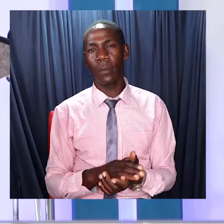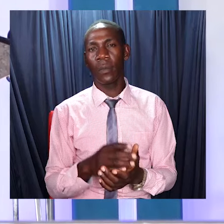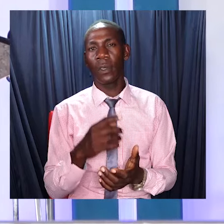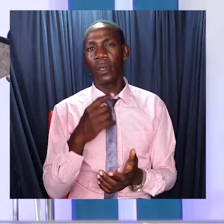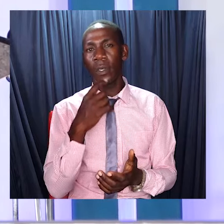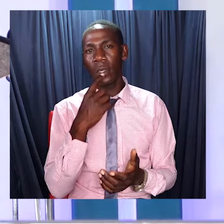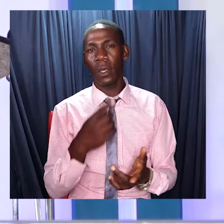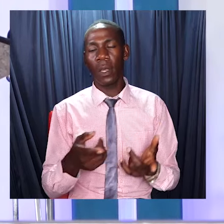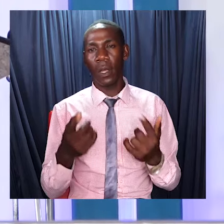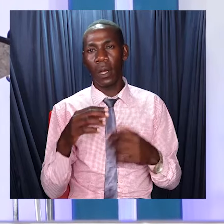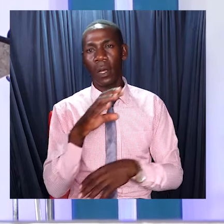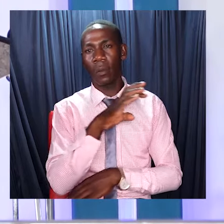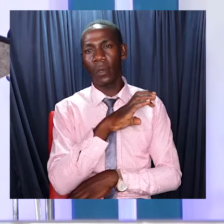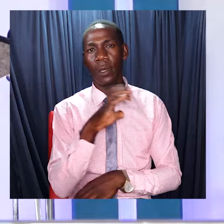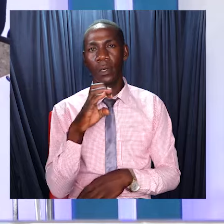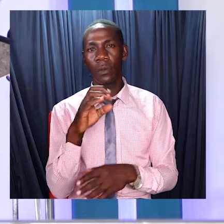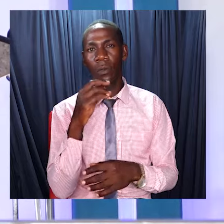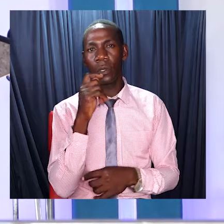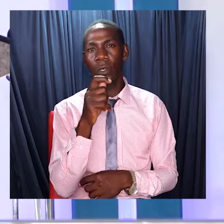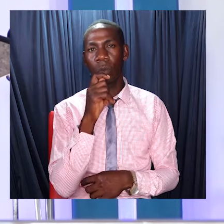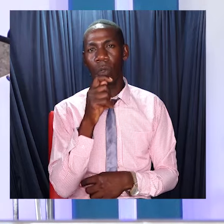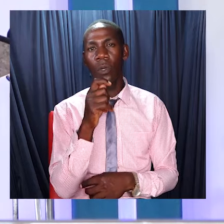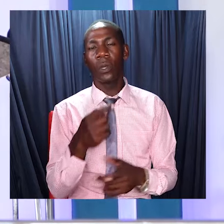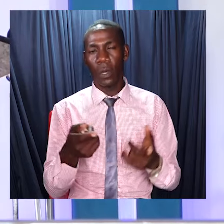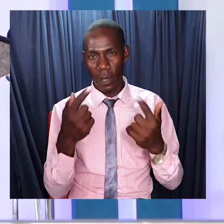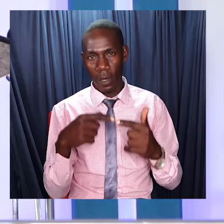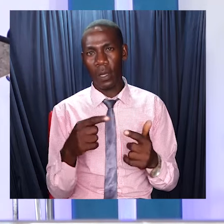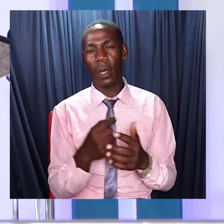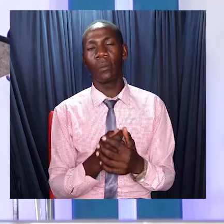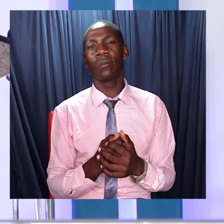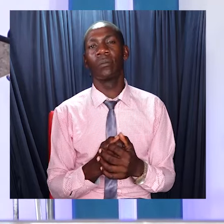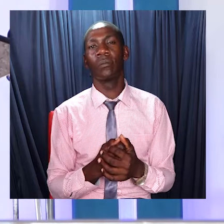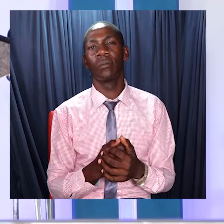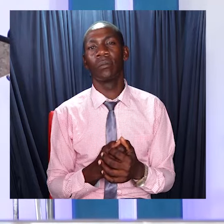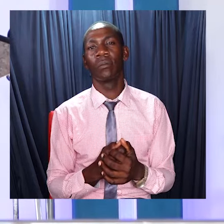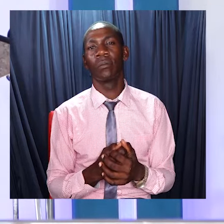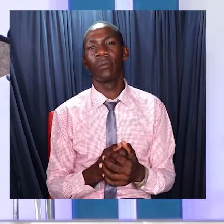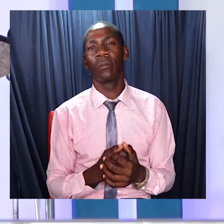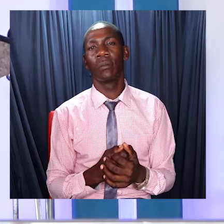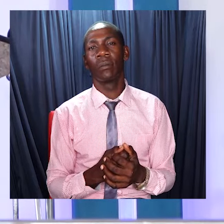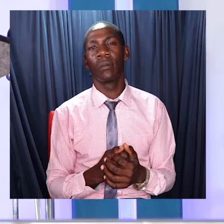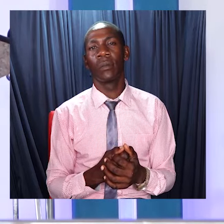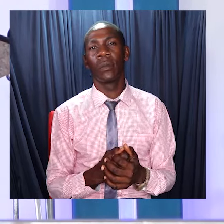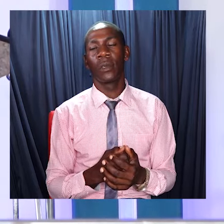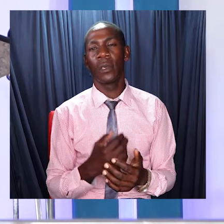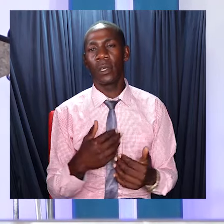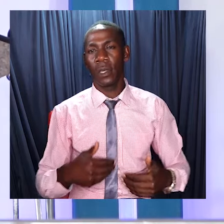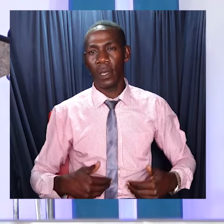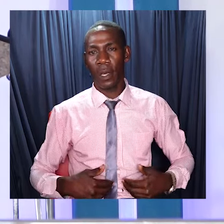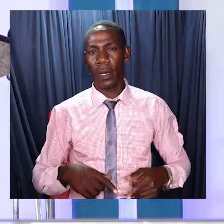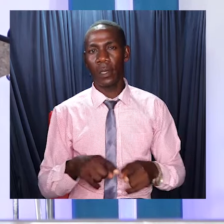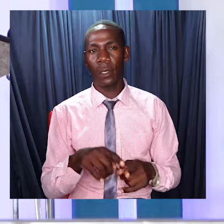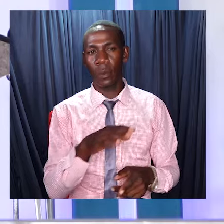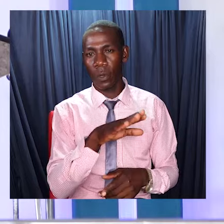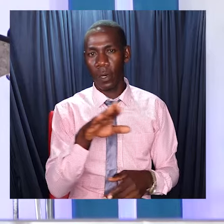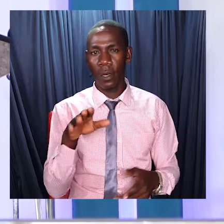nitakuja Pasaka nishuhudie. He said I'll come to Easter. Namwambia njoo. I told him you come. Na ni kijana kama wewe uliye hapa. And he's